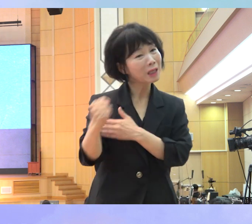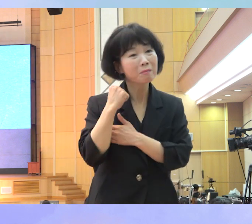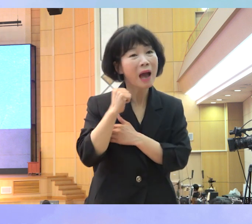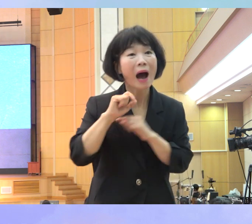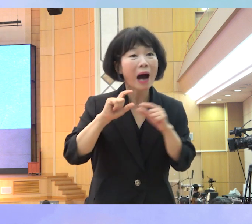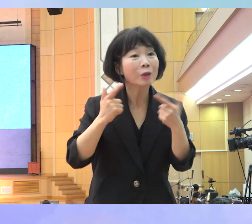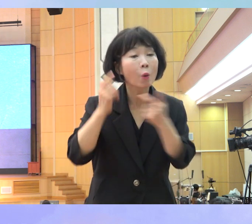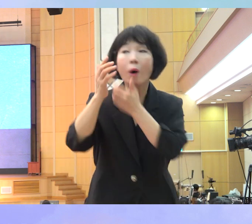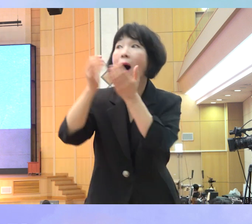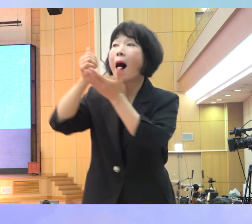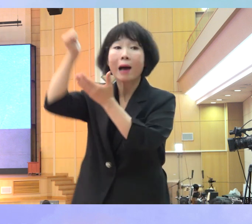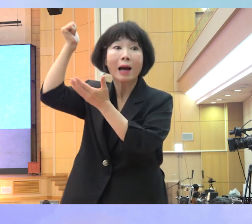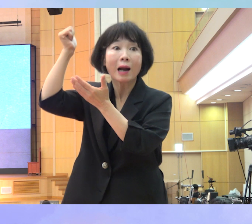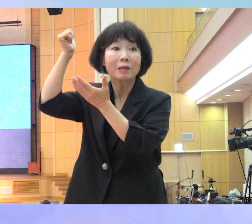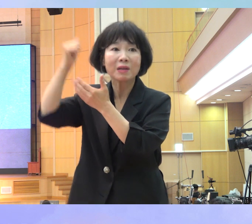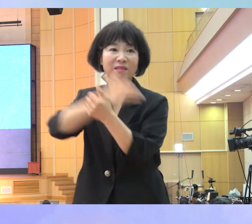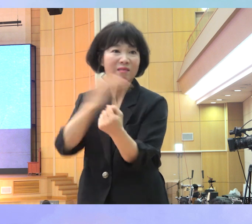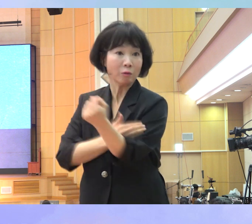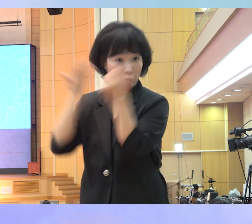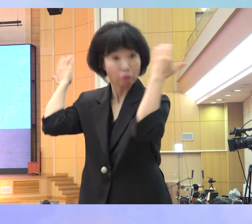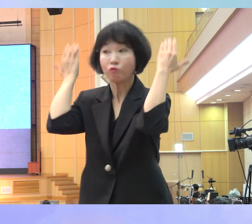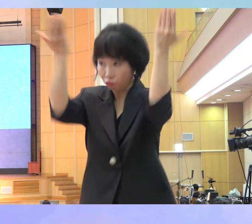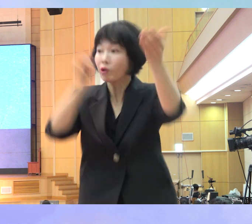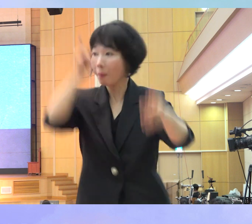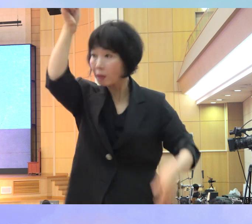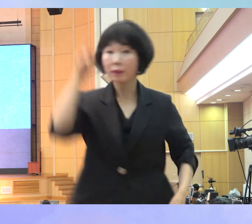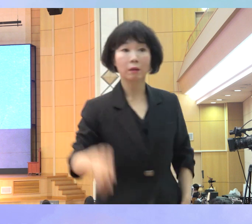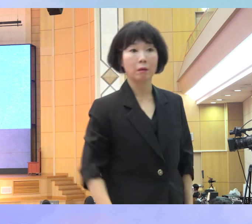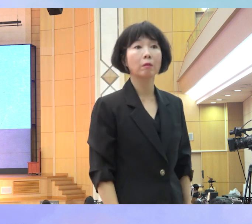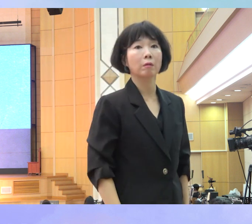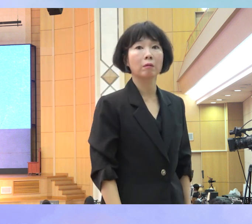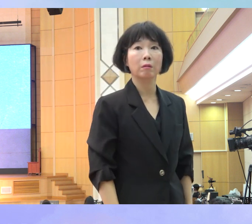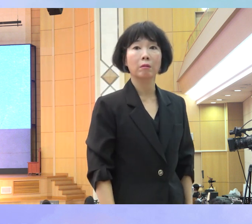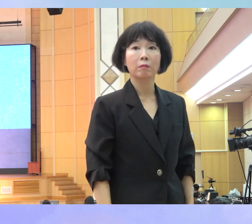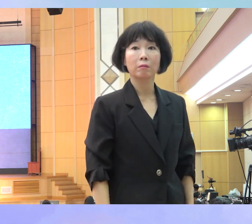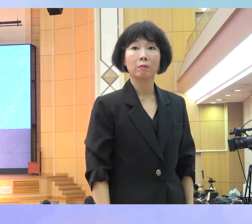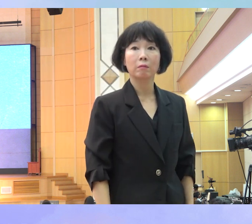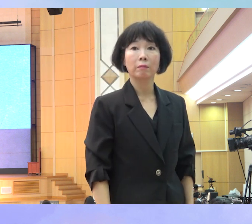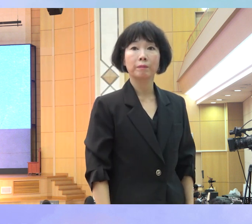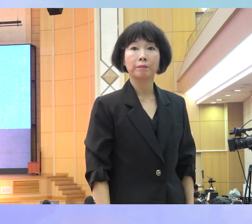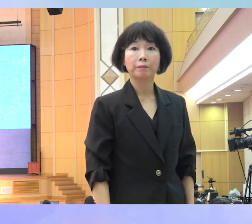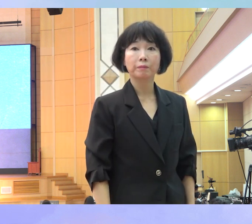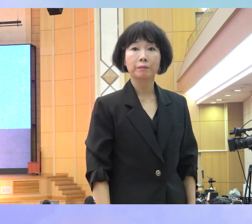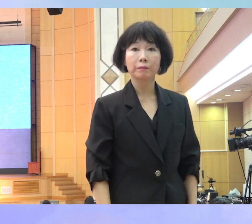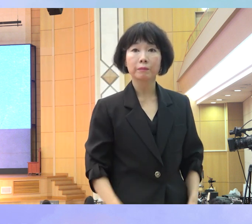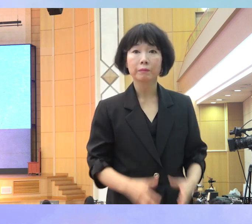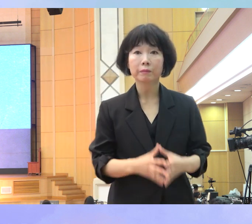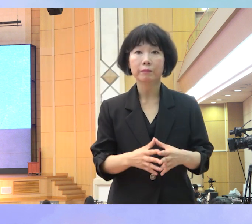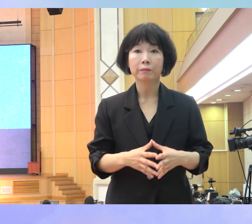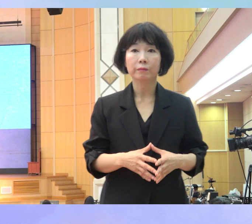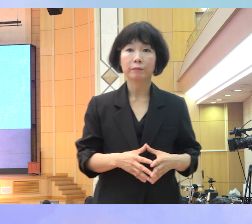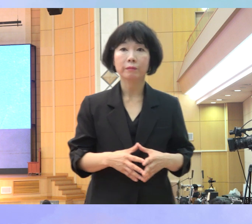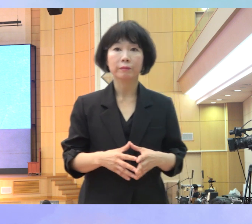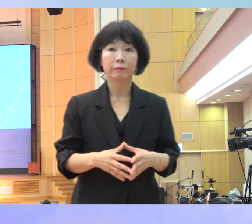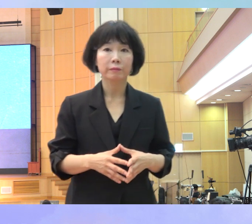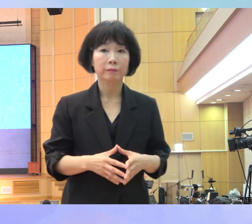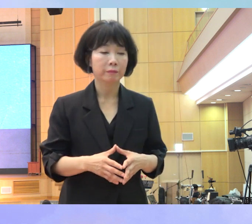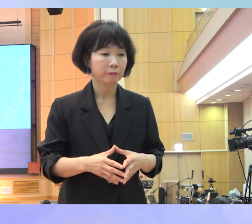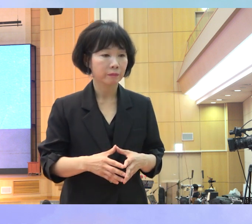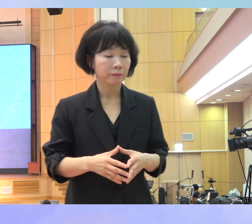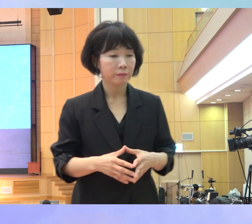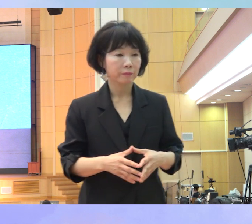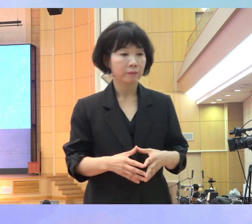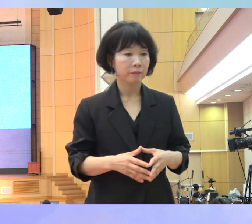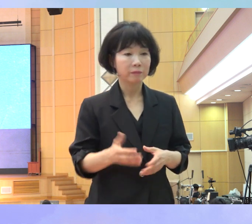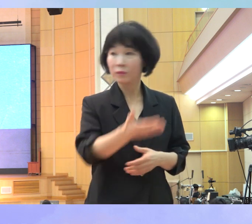아니라 하나님이 힘이 있으시기 때문이에요. 할렐루야. 그래서 여러분, 우리가 공동으로 다 같이